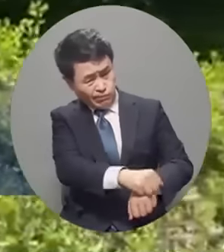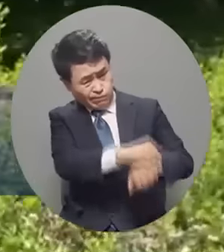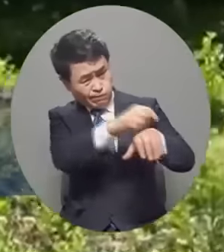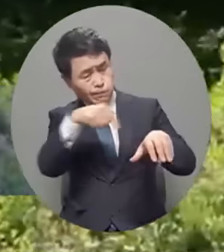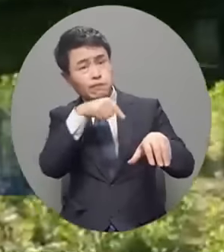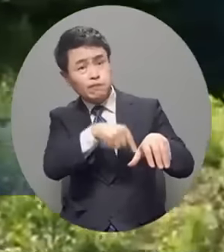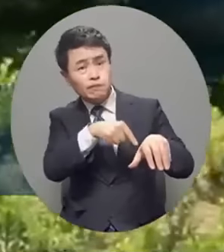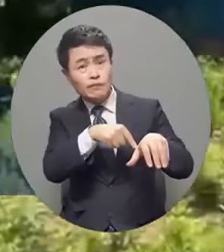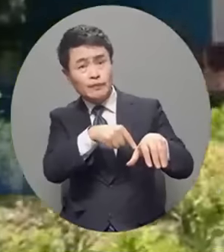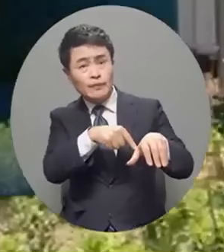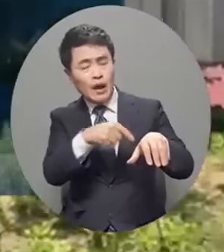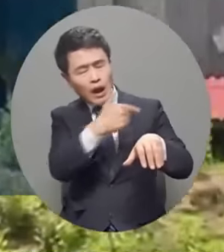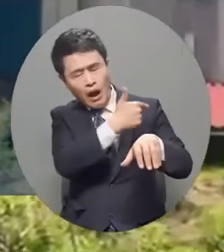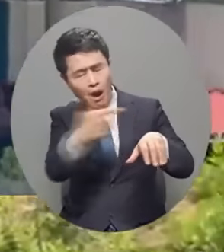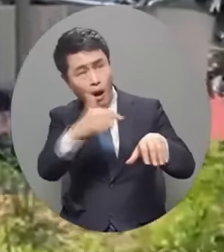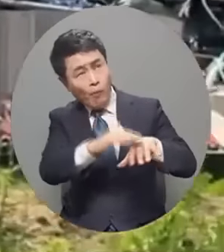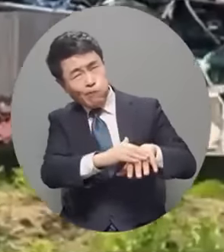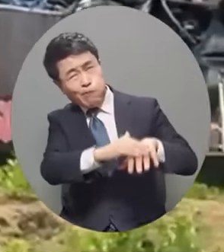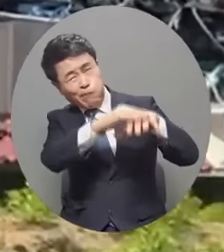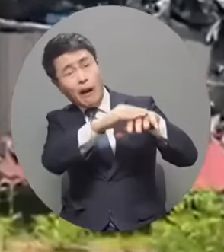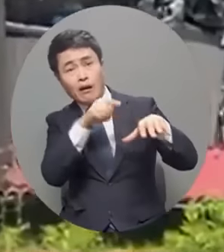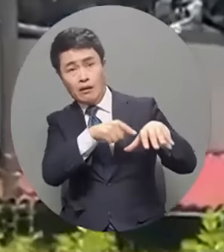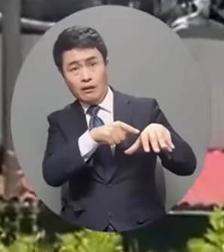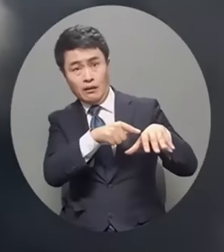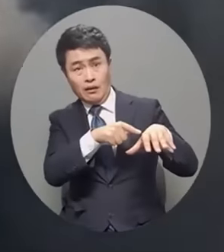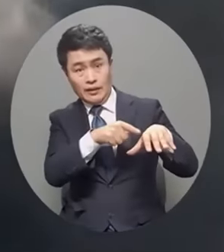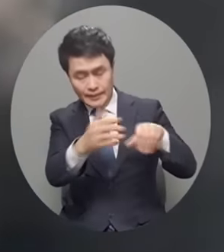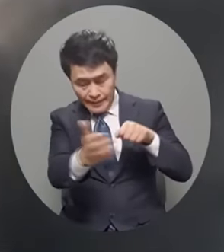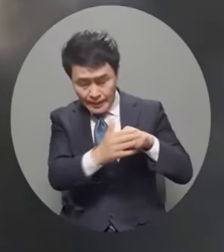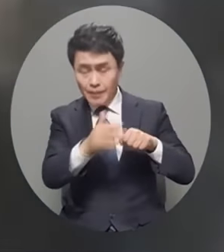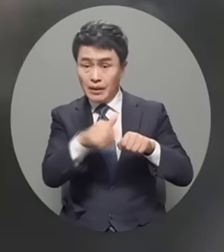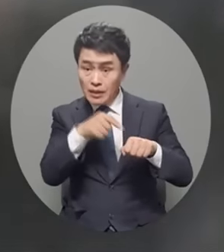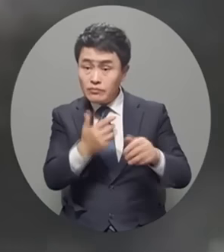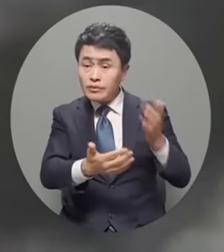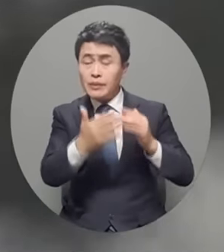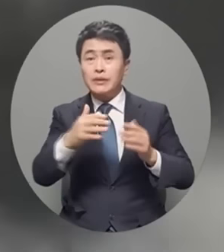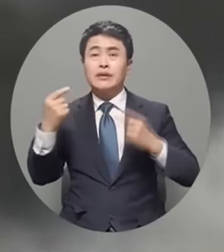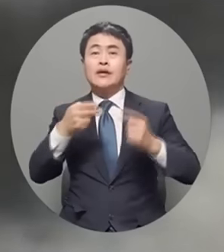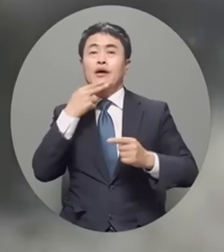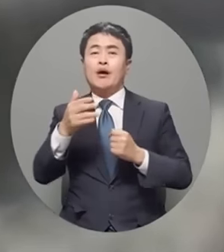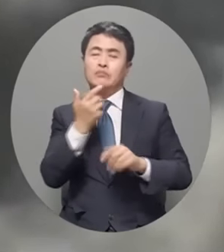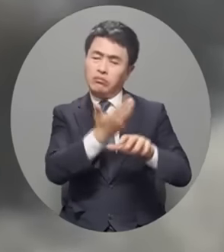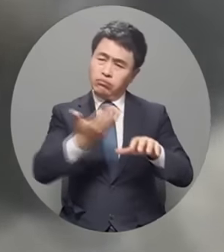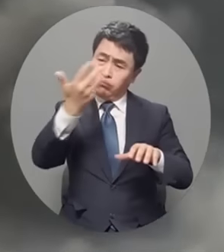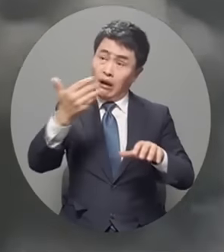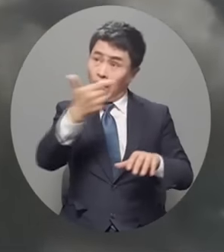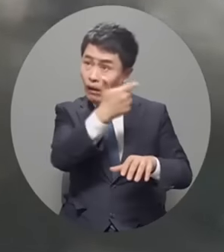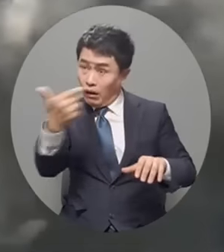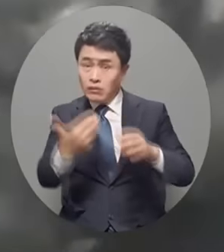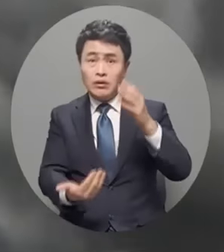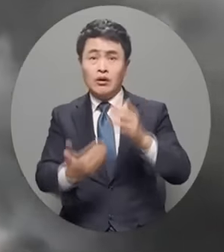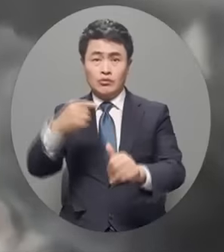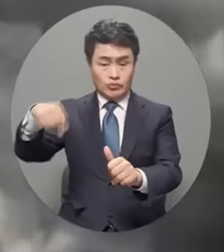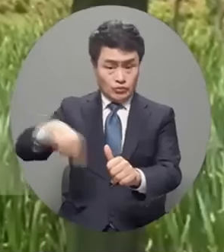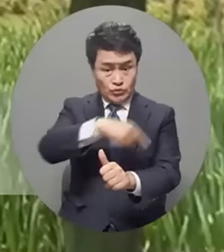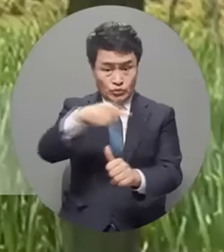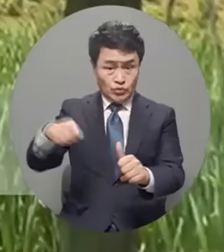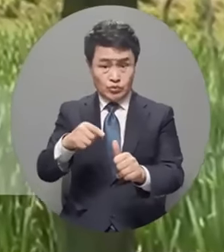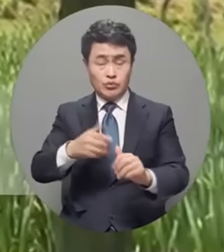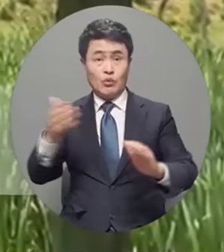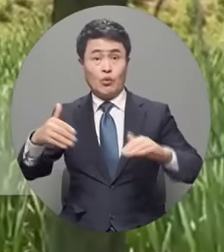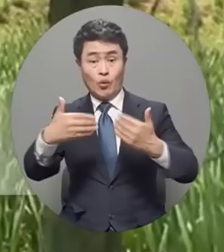게 어마어마하게 높게 쌓여있었거든요. 이 불로 다친 사람은 없었지만 연기가 대규모로 발생하면서 공주시는